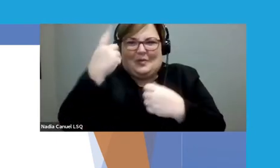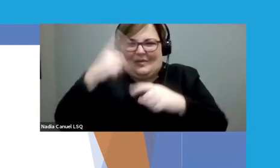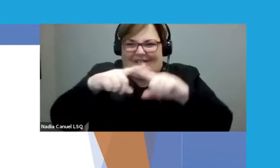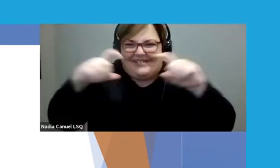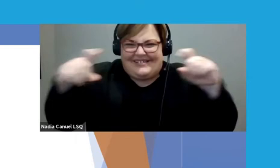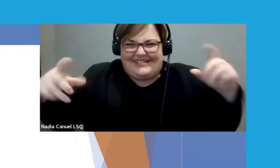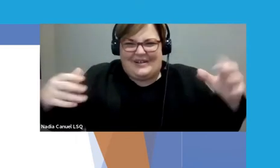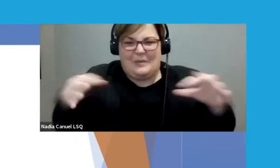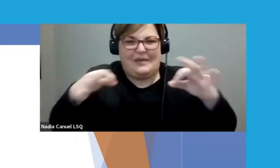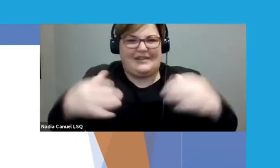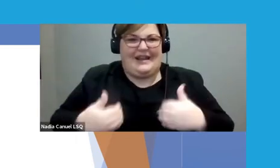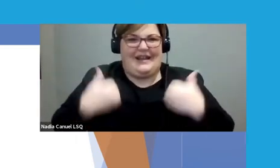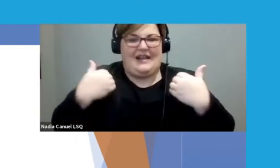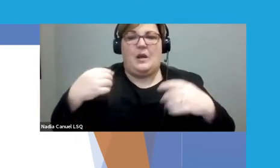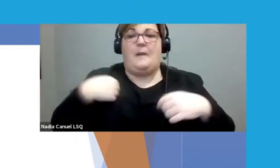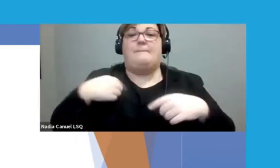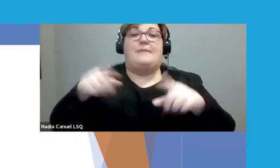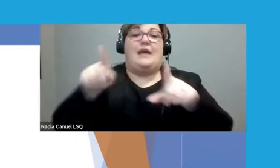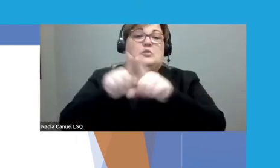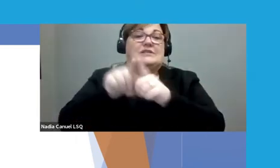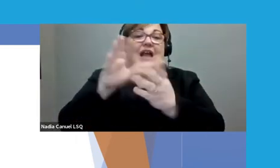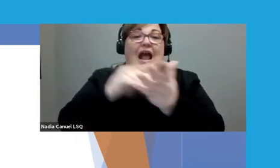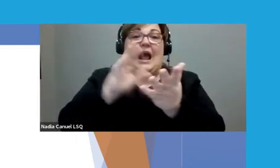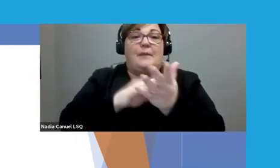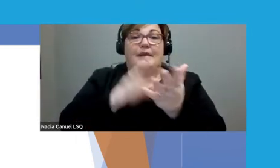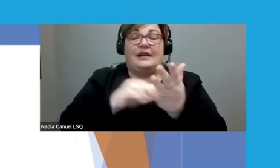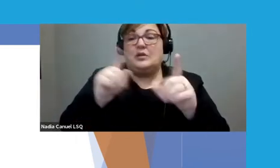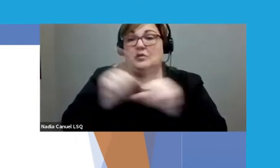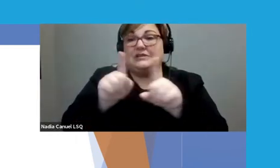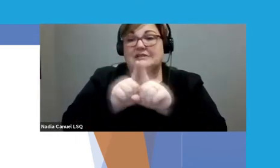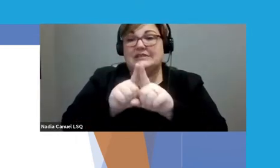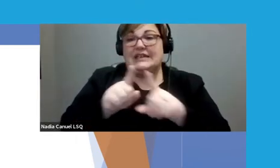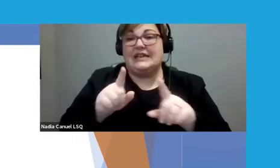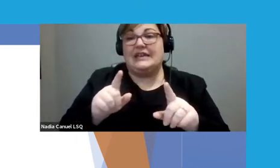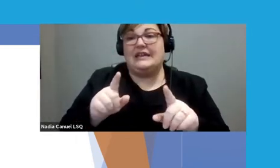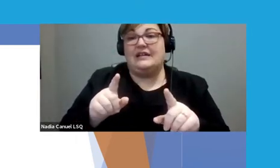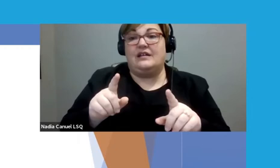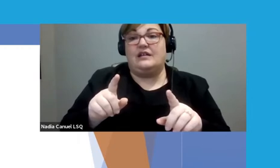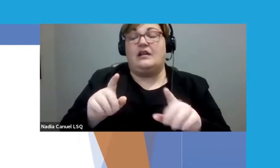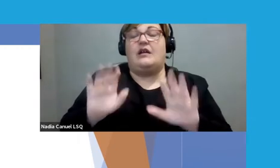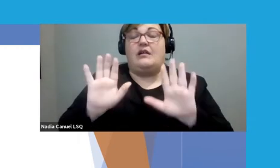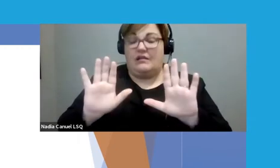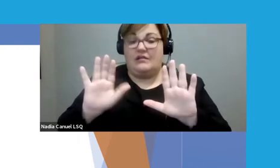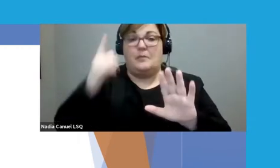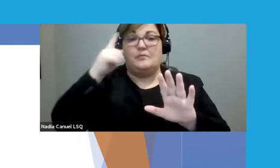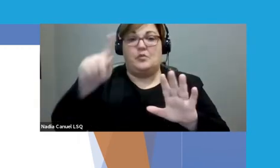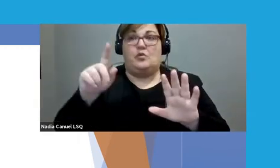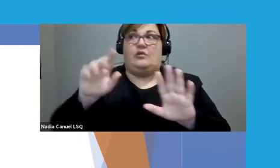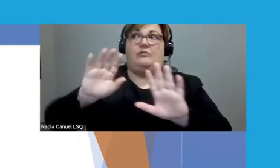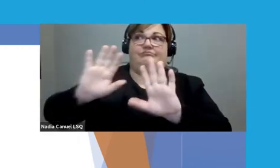Donc, on leur a aussi appris à être touchés pour assurer leur survie.